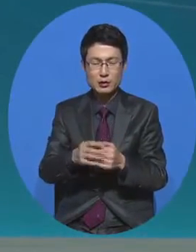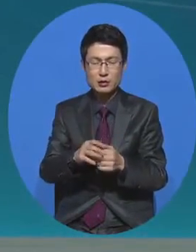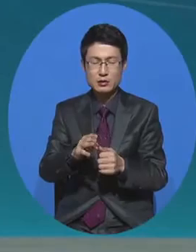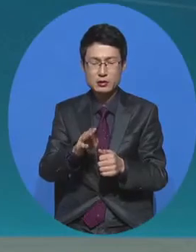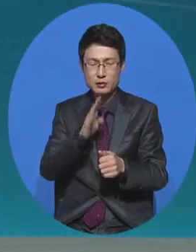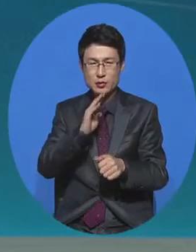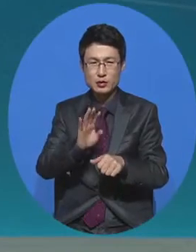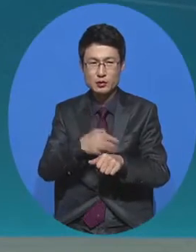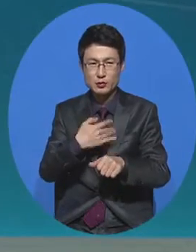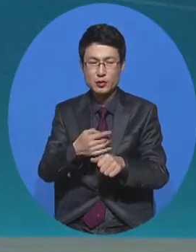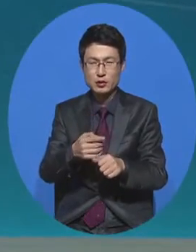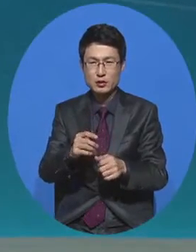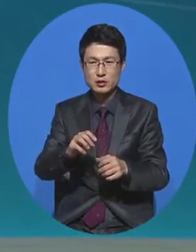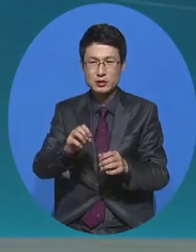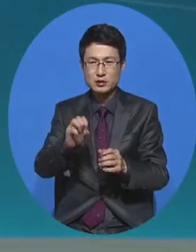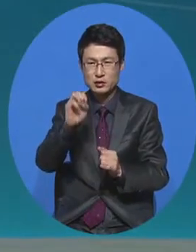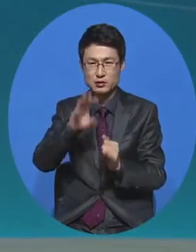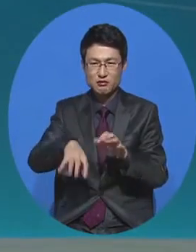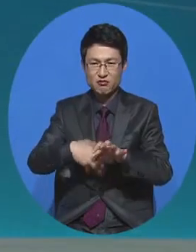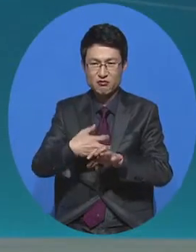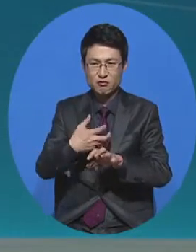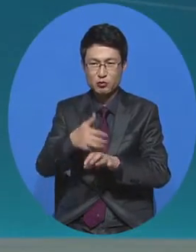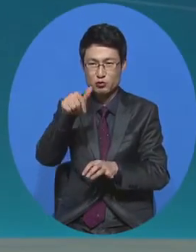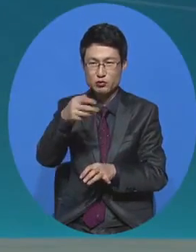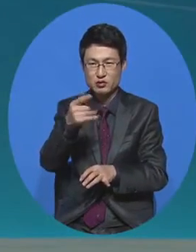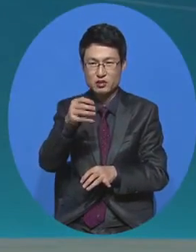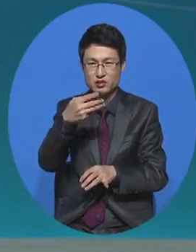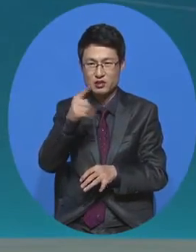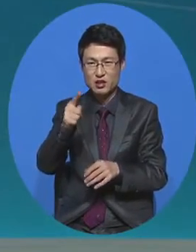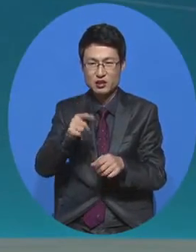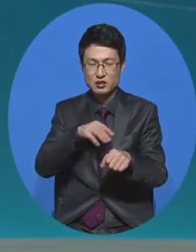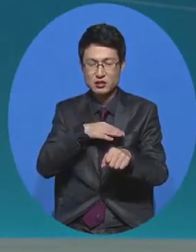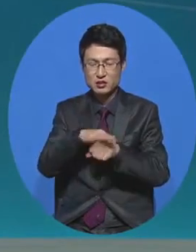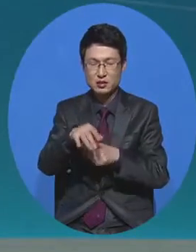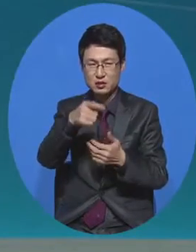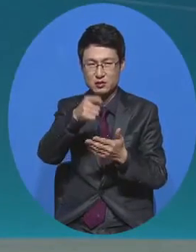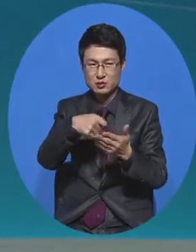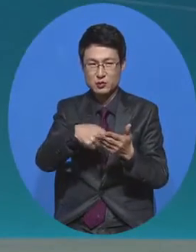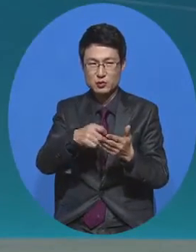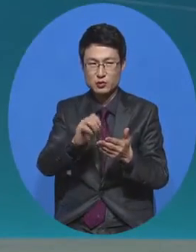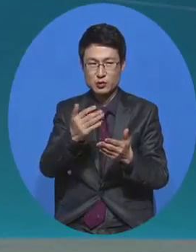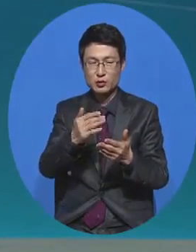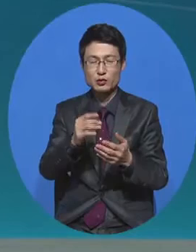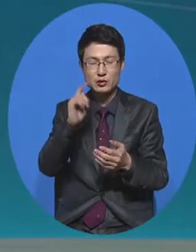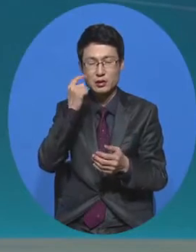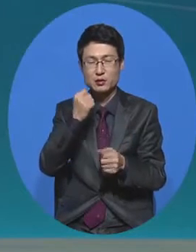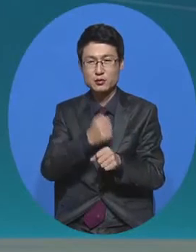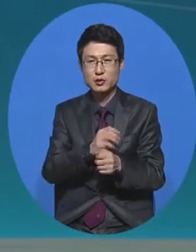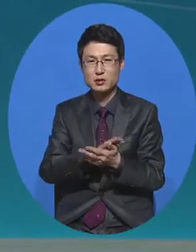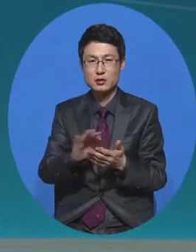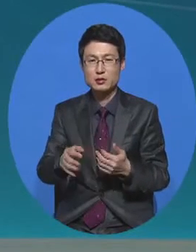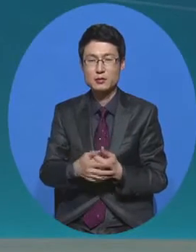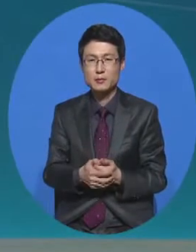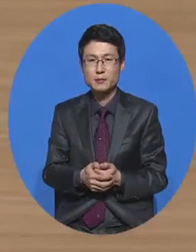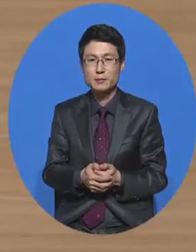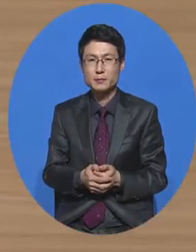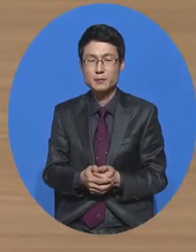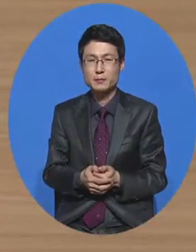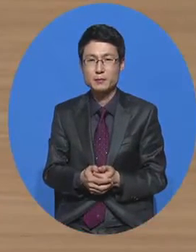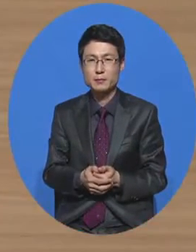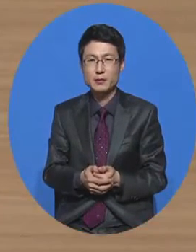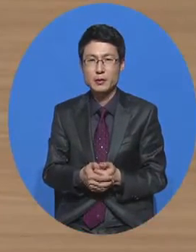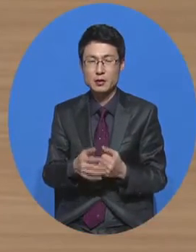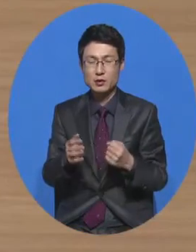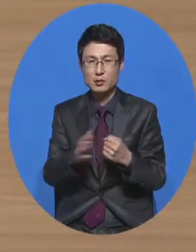쿠데타 를 통해서 밖에 역사책에 실을 수밖에 없었던 이런 상황이 빚어지고 있다 이렇게 판단하고 있습니다 네 바로 그